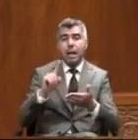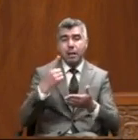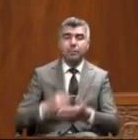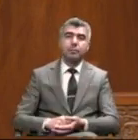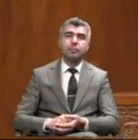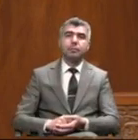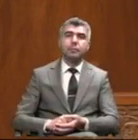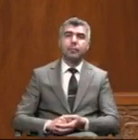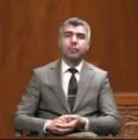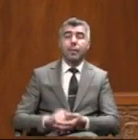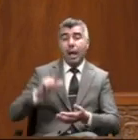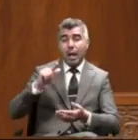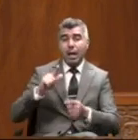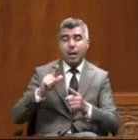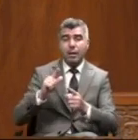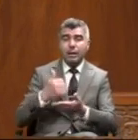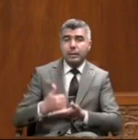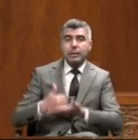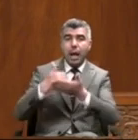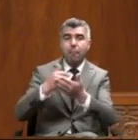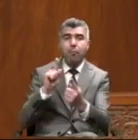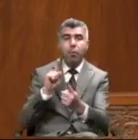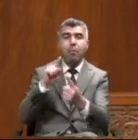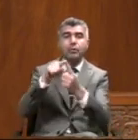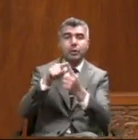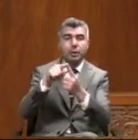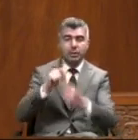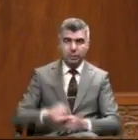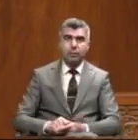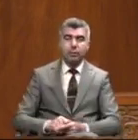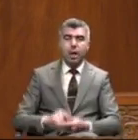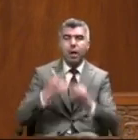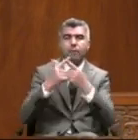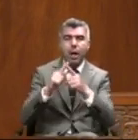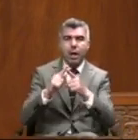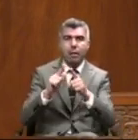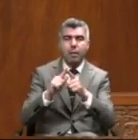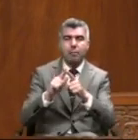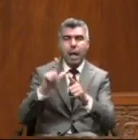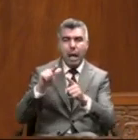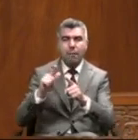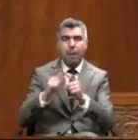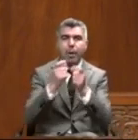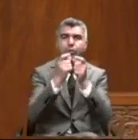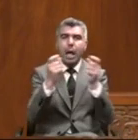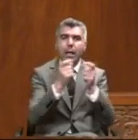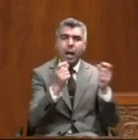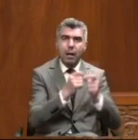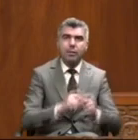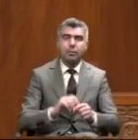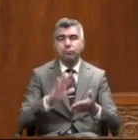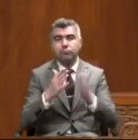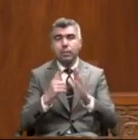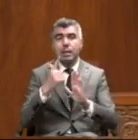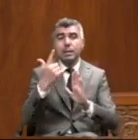وكان هناك دعم مباشر لبعض المؤسسات العموميه والمقاولات فقط